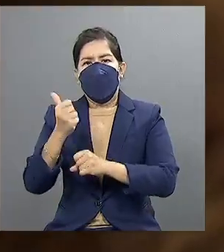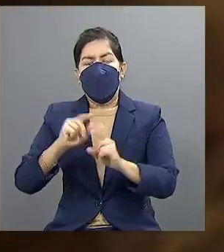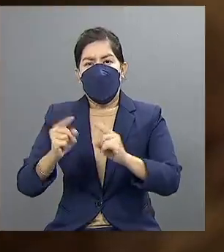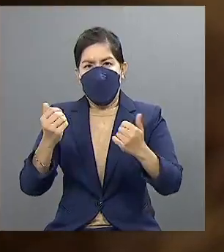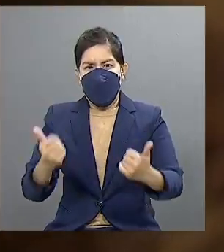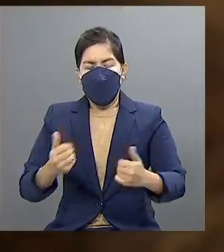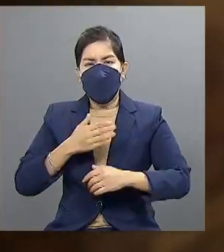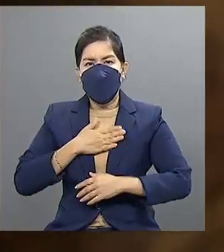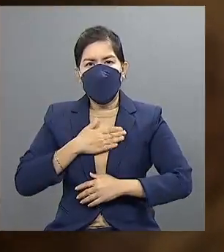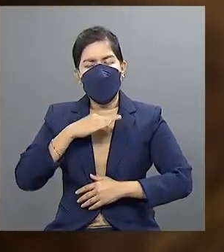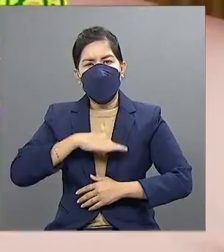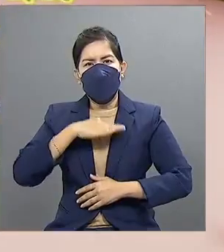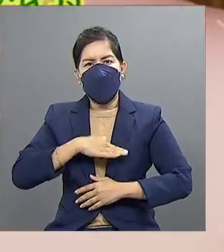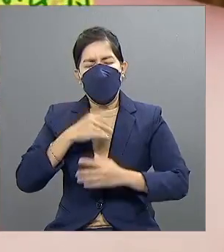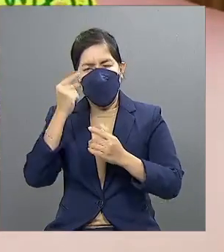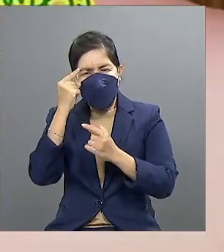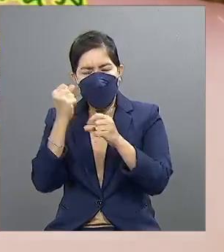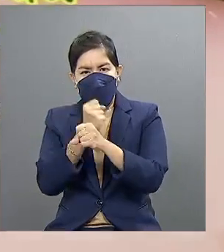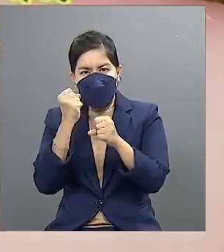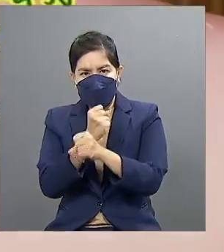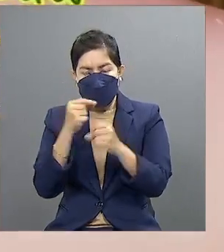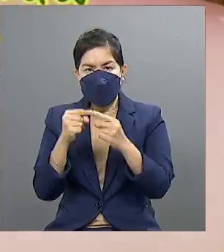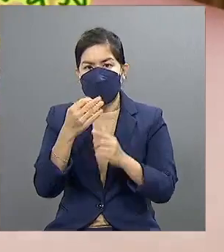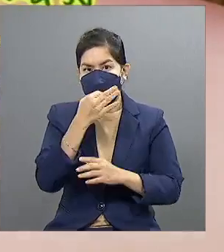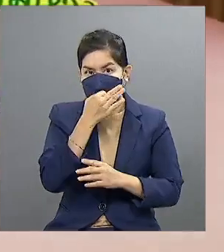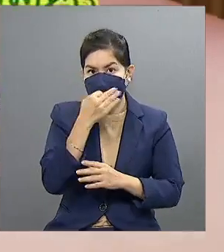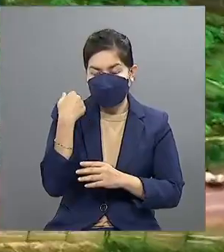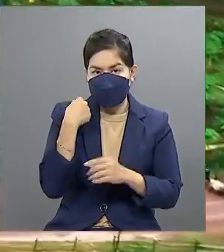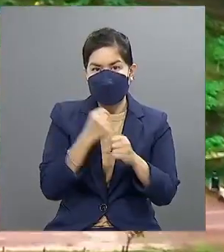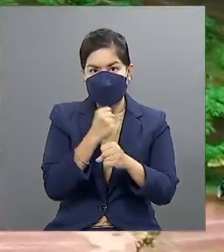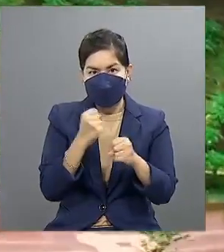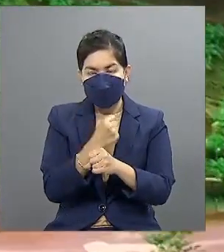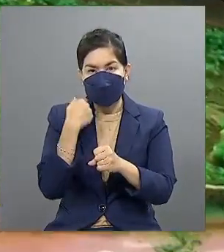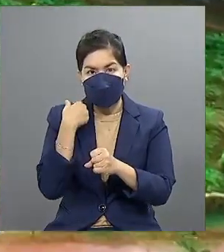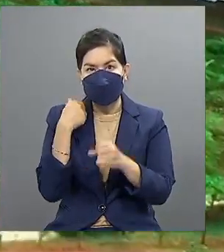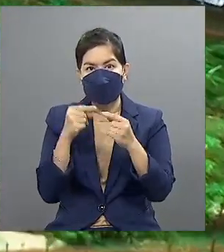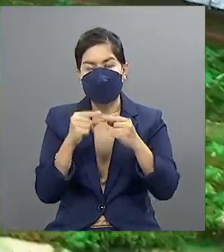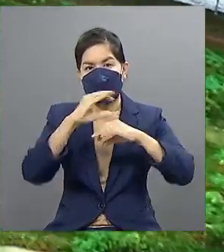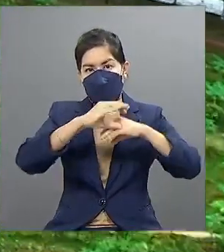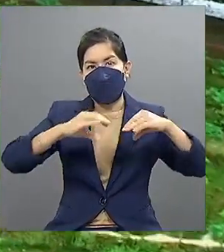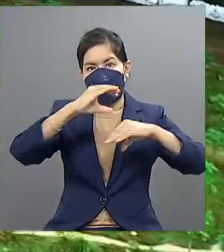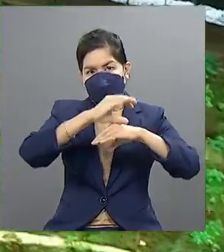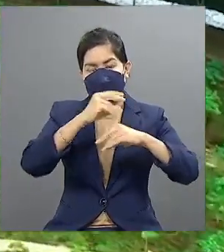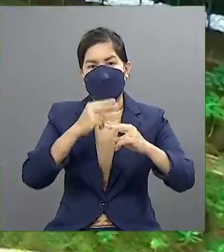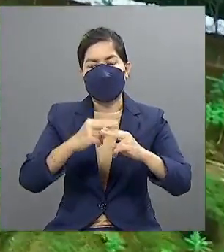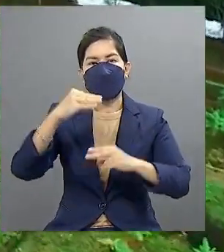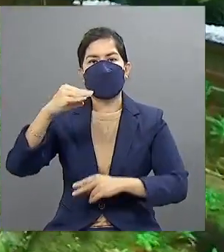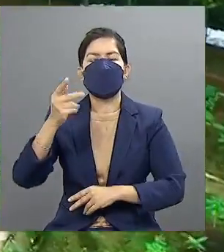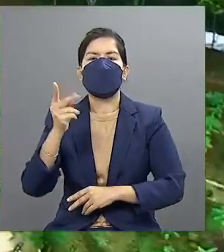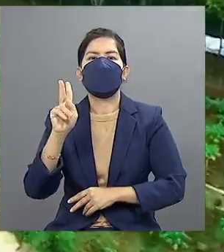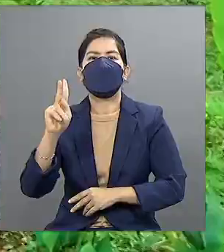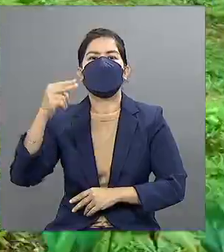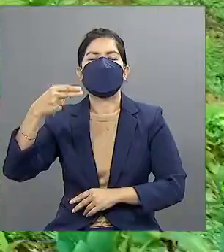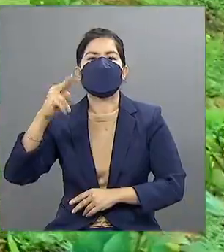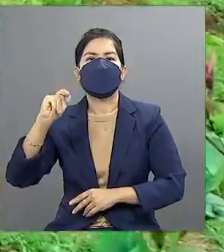มได้มาฝึกวิชาชีพที่นี่นะครับแล้วก็เข้าโครงการโคกหนองนานะครับผมมีที่ดินที่บ้านอยู่แปลงหนึ่งนะ